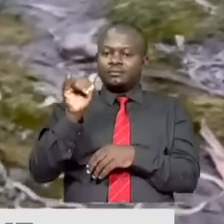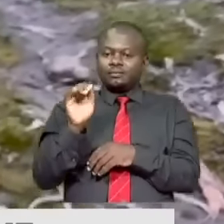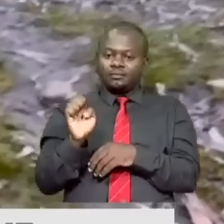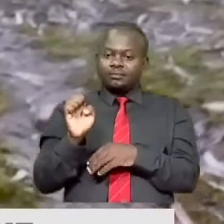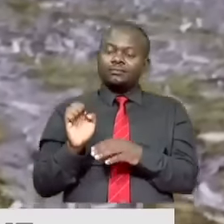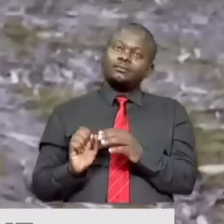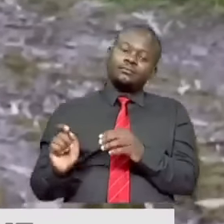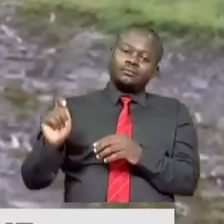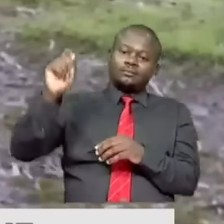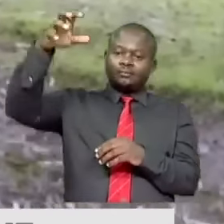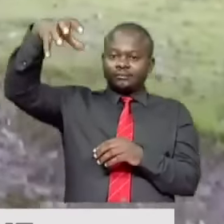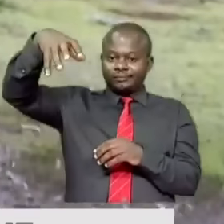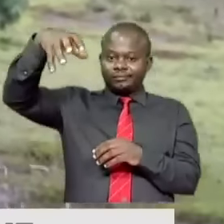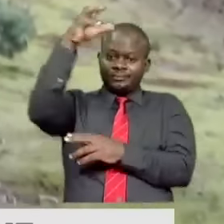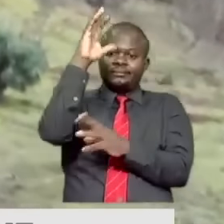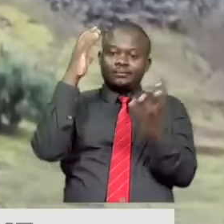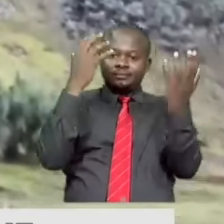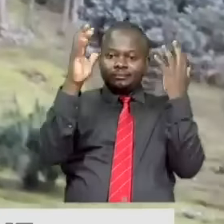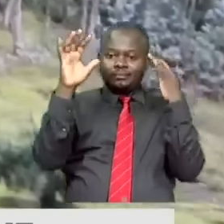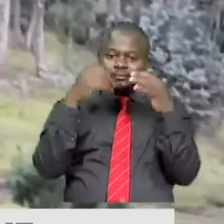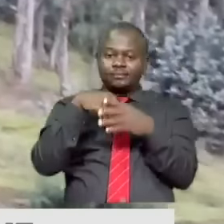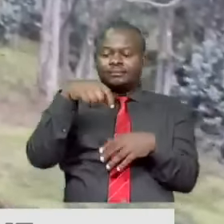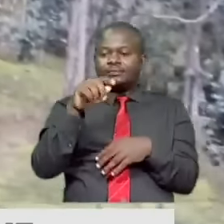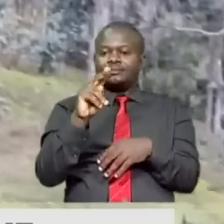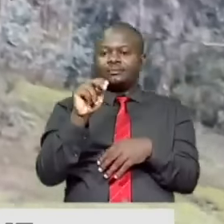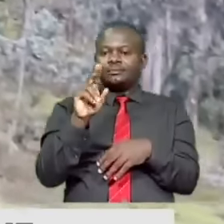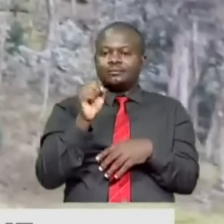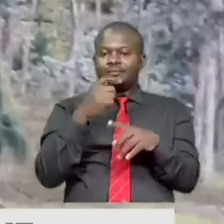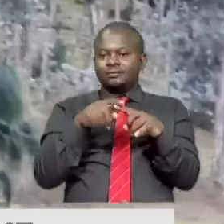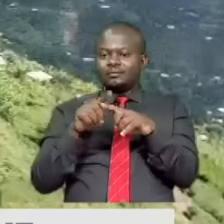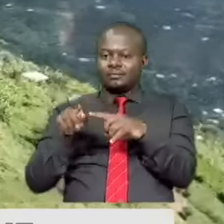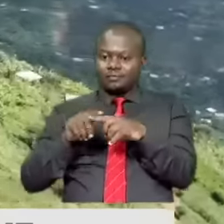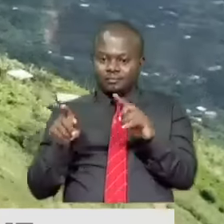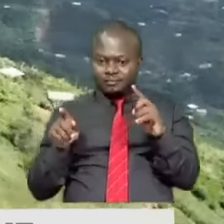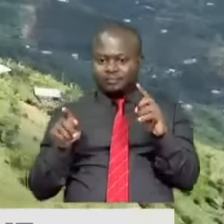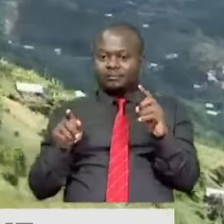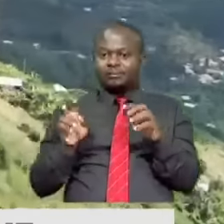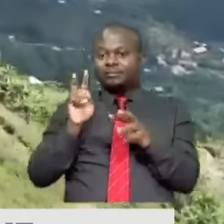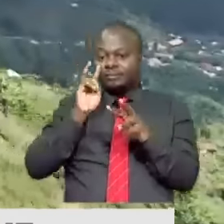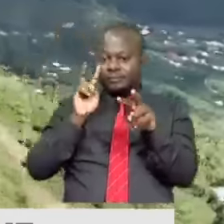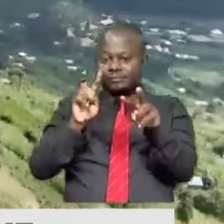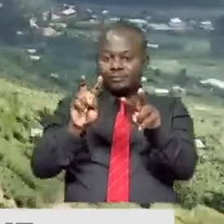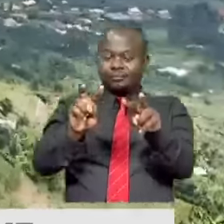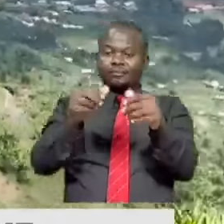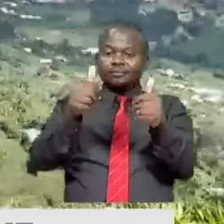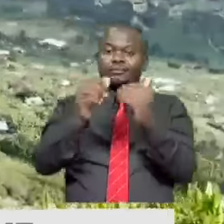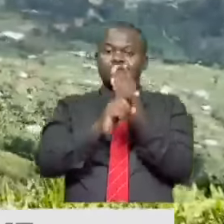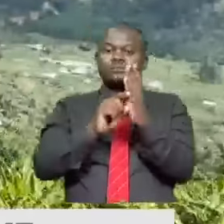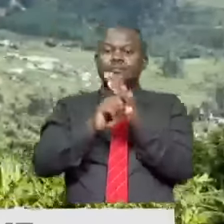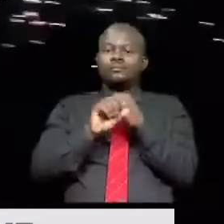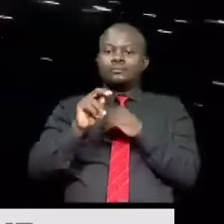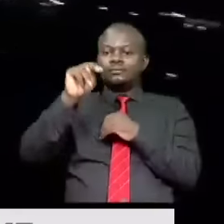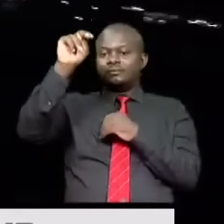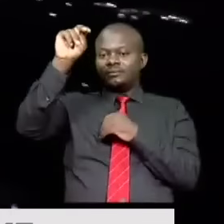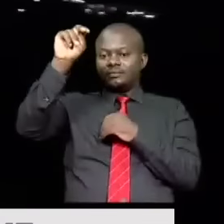wa Kabuye hateye ishyamba ry'ibiti n'urusu na pinusi n'ibindi binyuranye uba witegeye neza uturere tugize intara